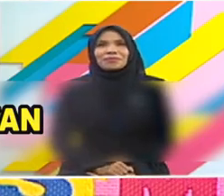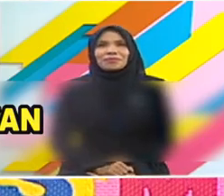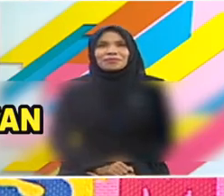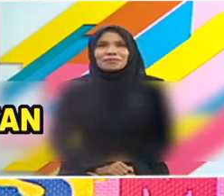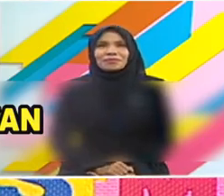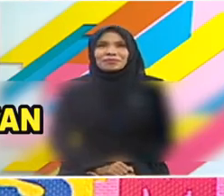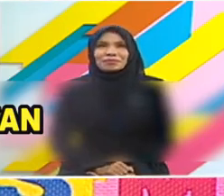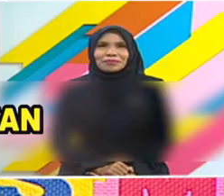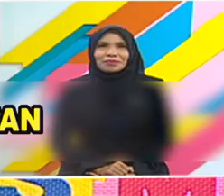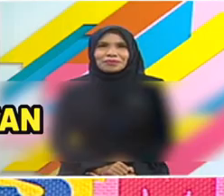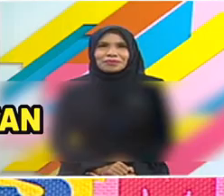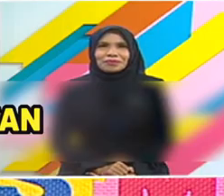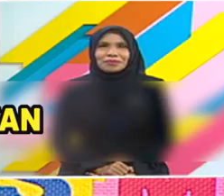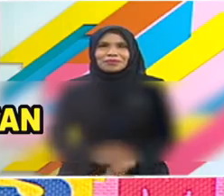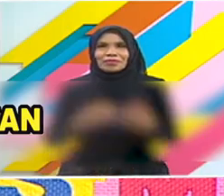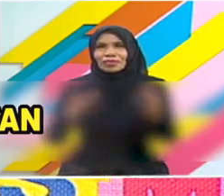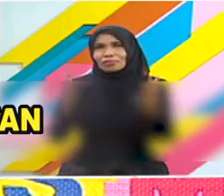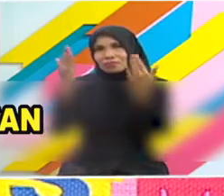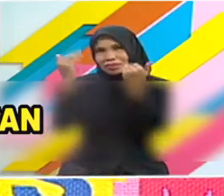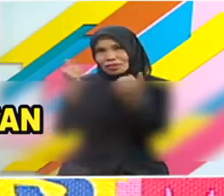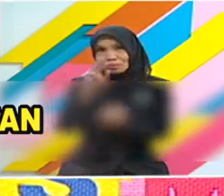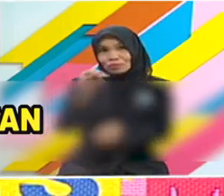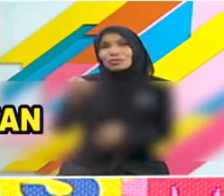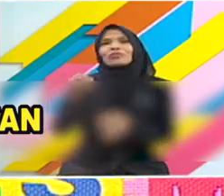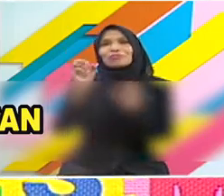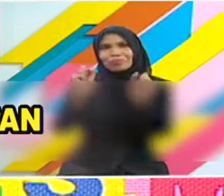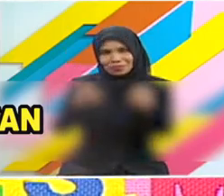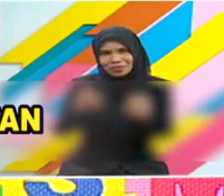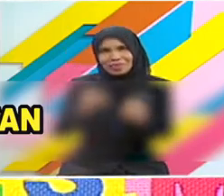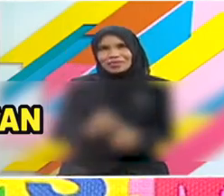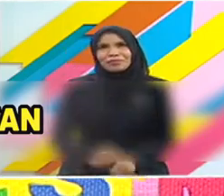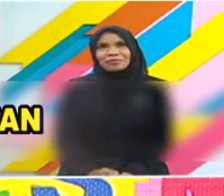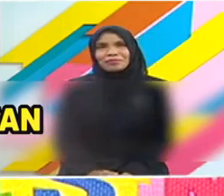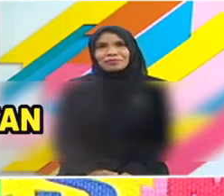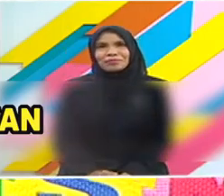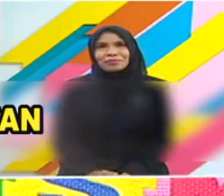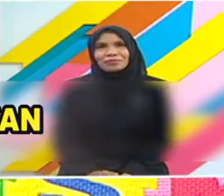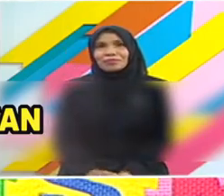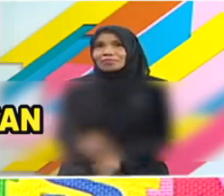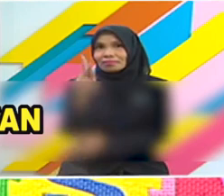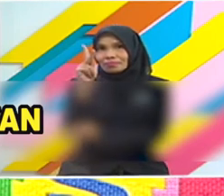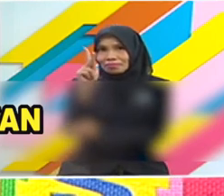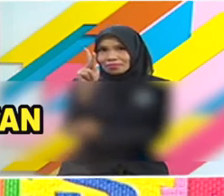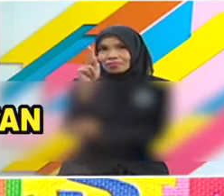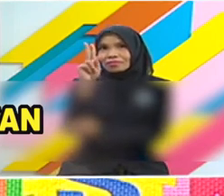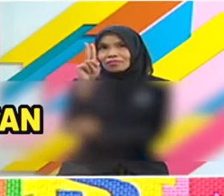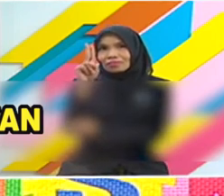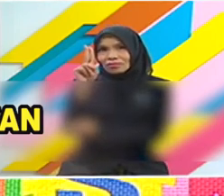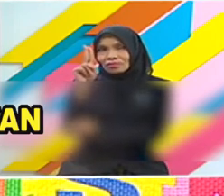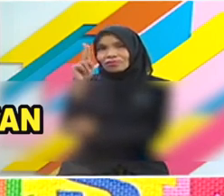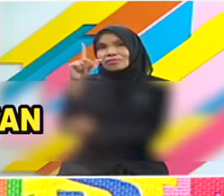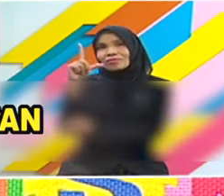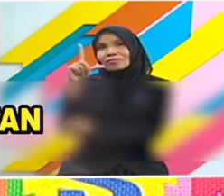Cikgu. Cikgu harap murid-murid dekat rumah pun boleh. Okay, kita ulang sekali lagi boleh, Cikgu Su? Okey, boleh. K, U,